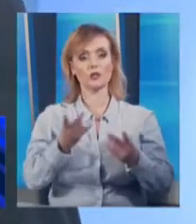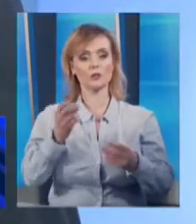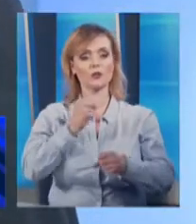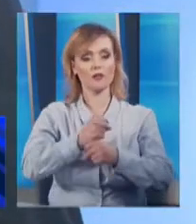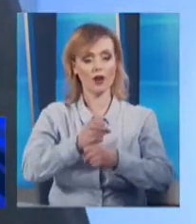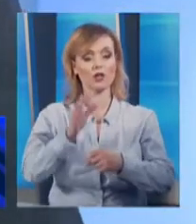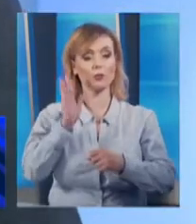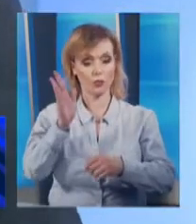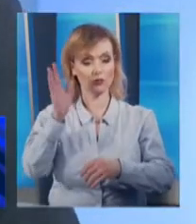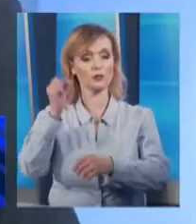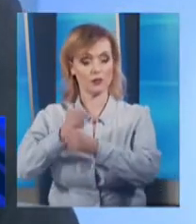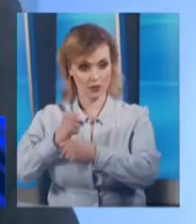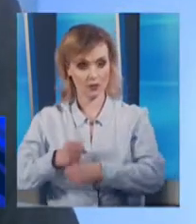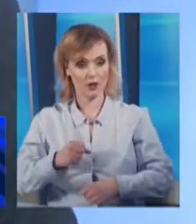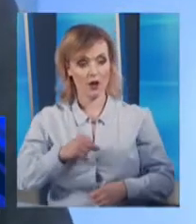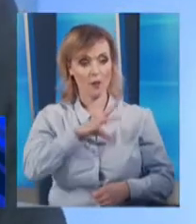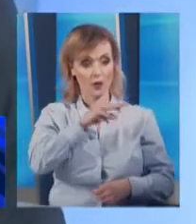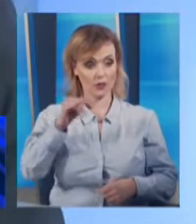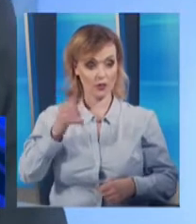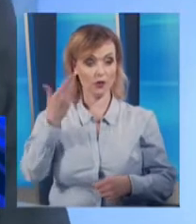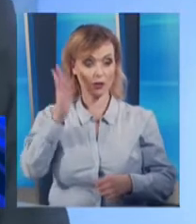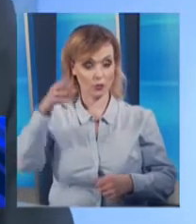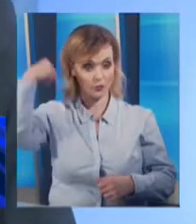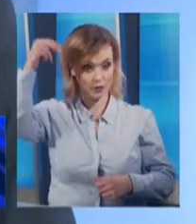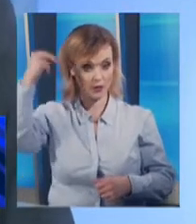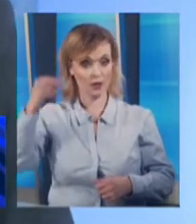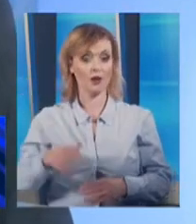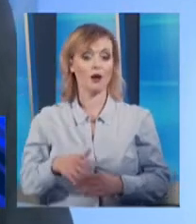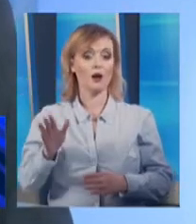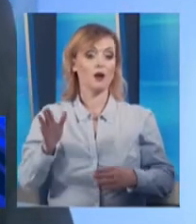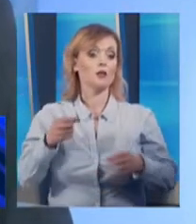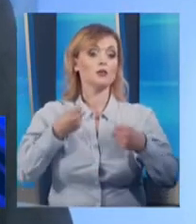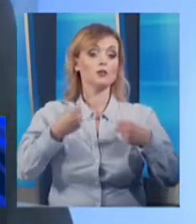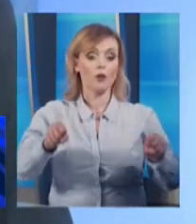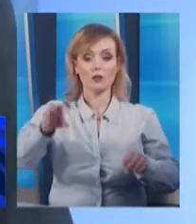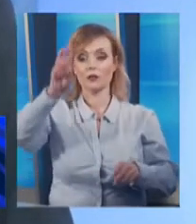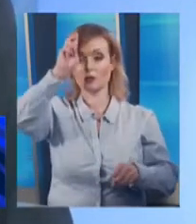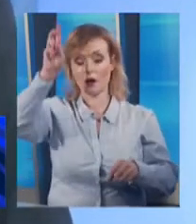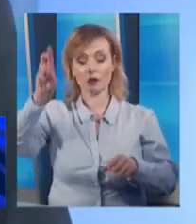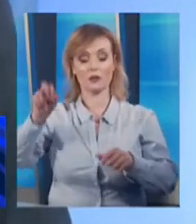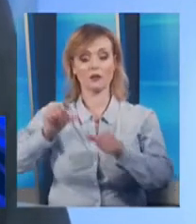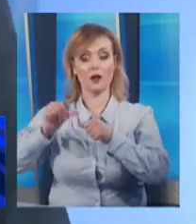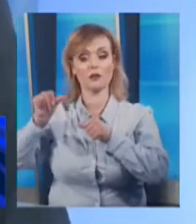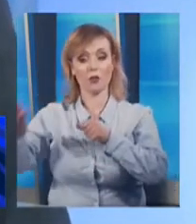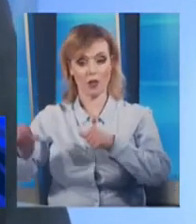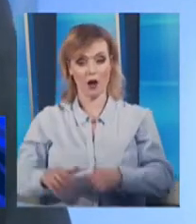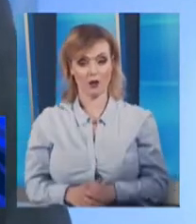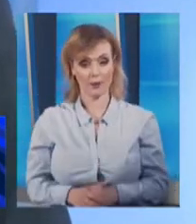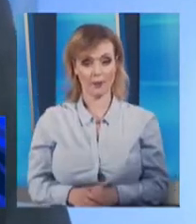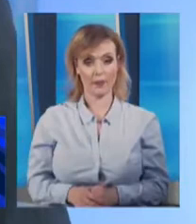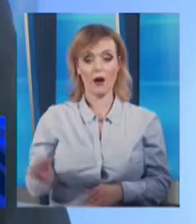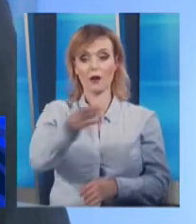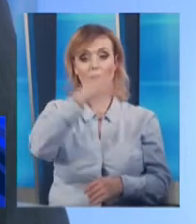face doamna Sandu în calitate de președinte este să scoată țara din izolare. Republica Moldova,